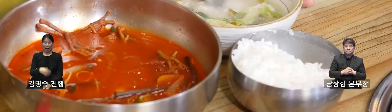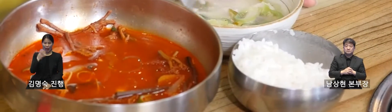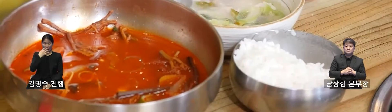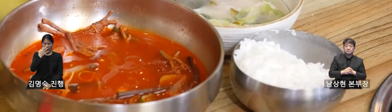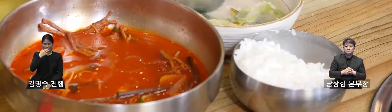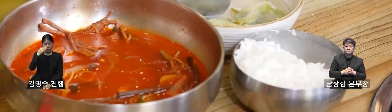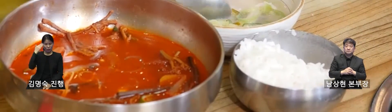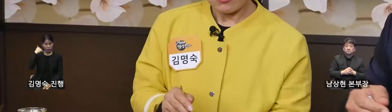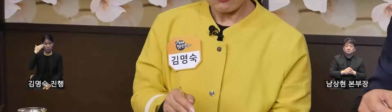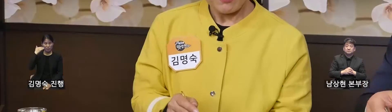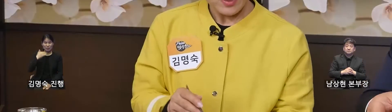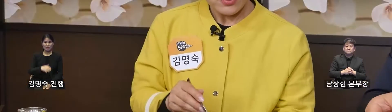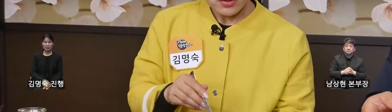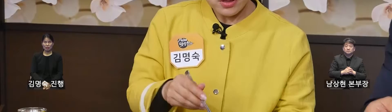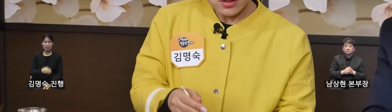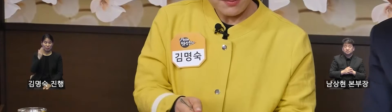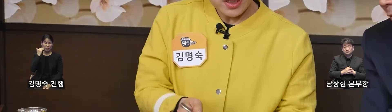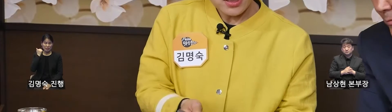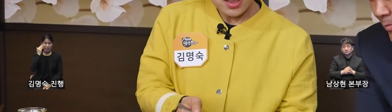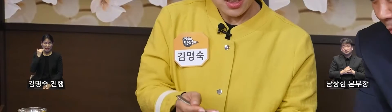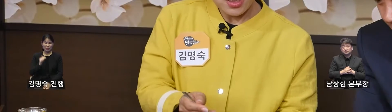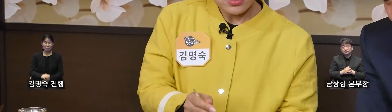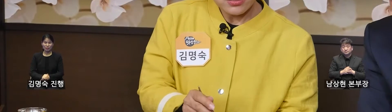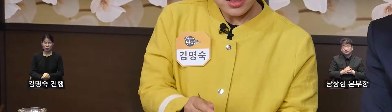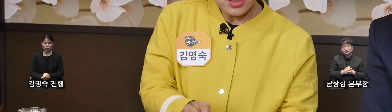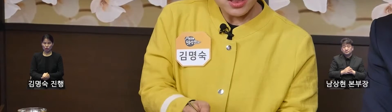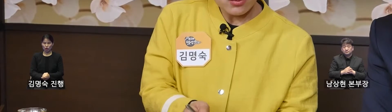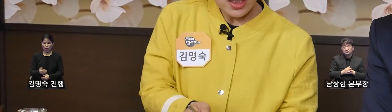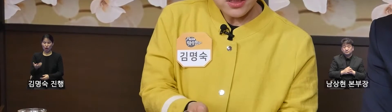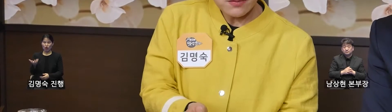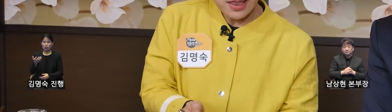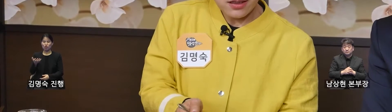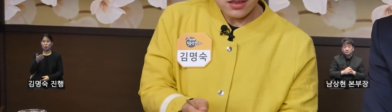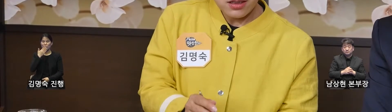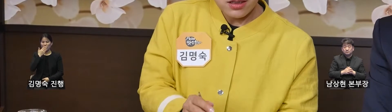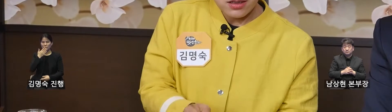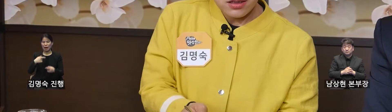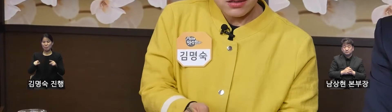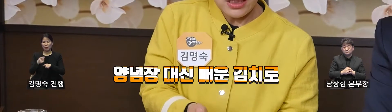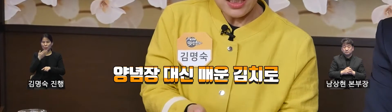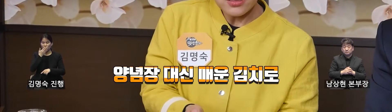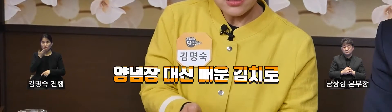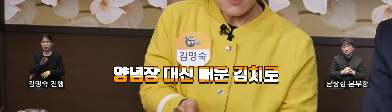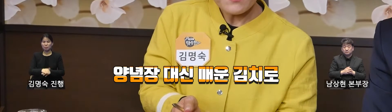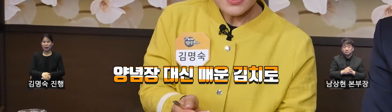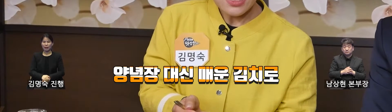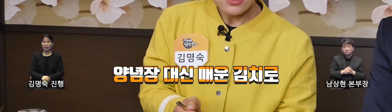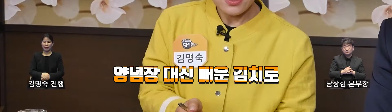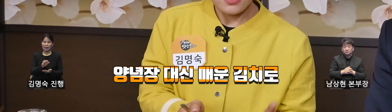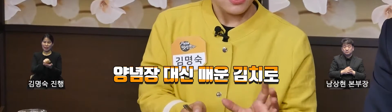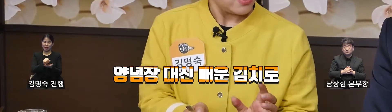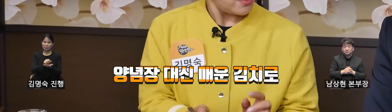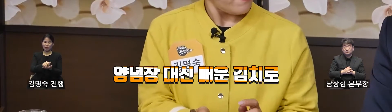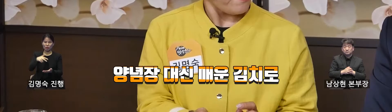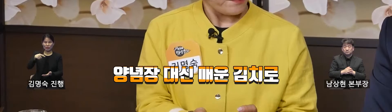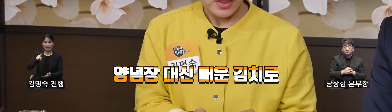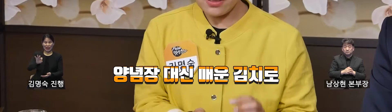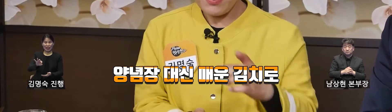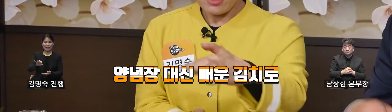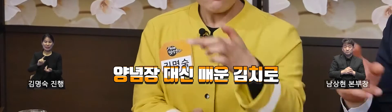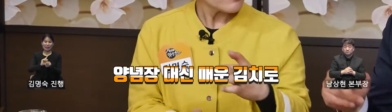김치를, 그러니까 이 국밥을 이렇게 맑게 드시기도 하지만 그 양념장